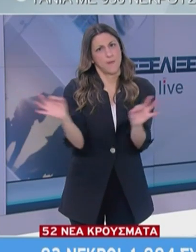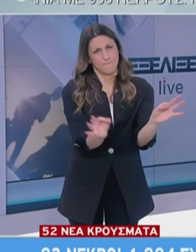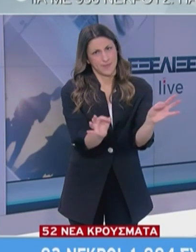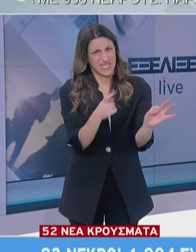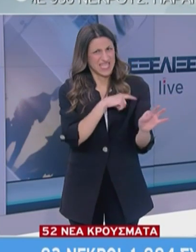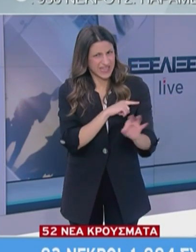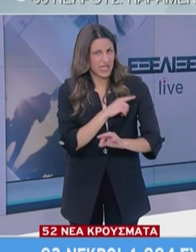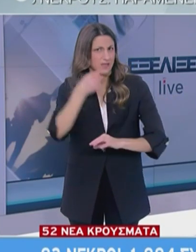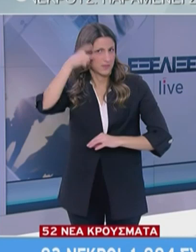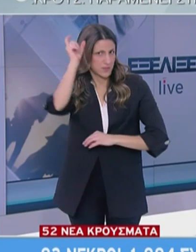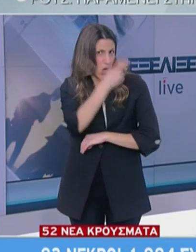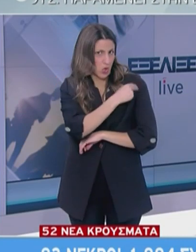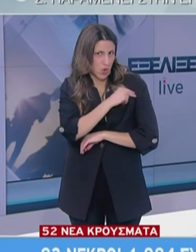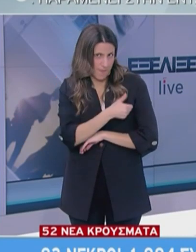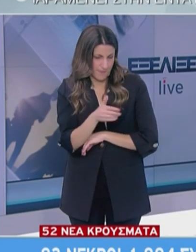στην κοινότητα.